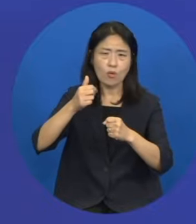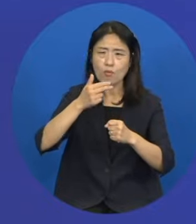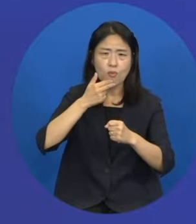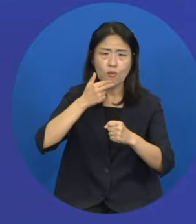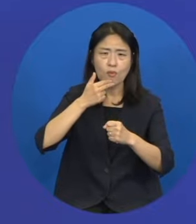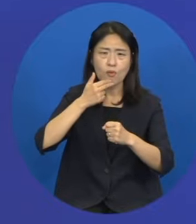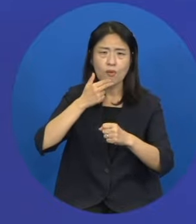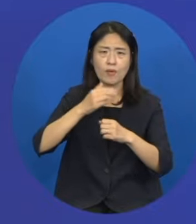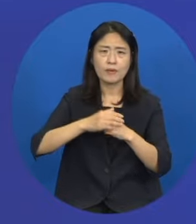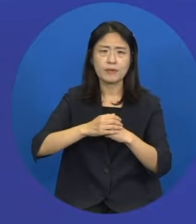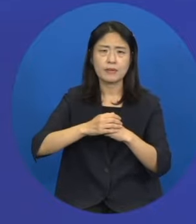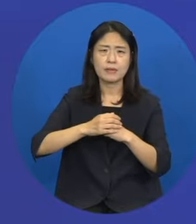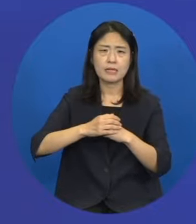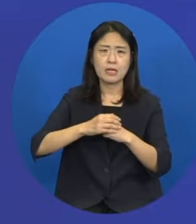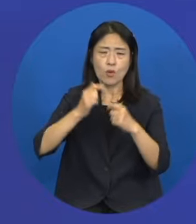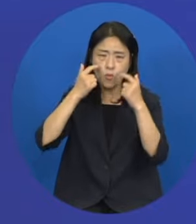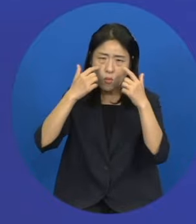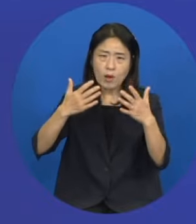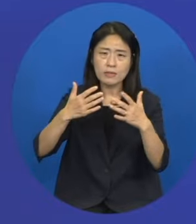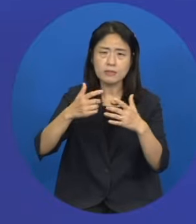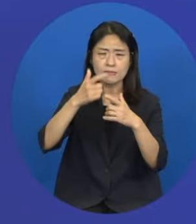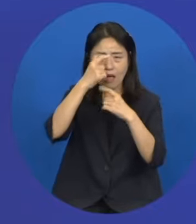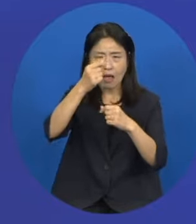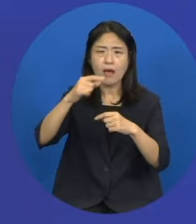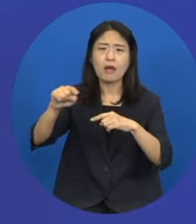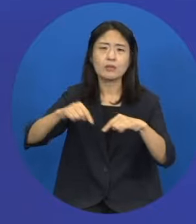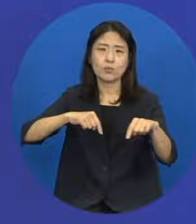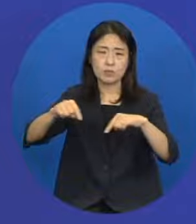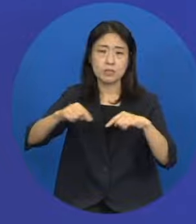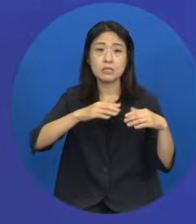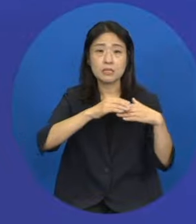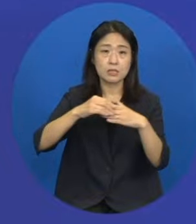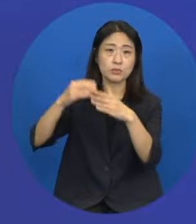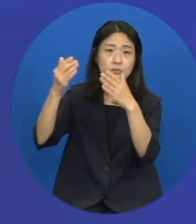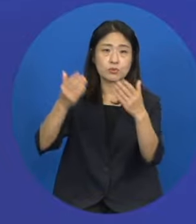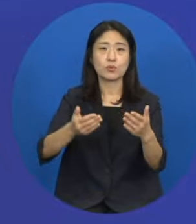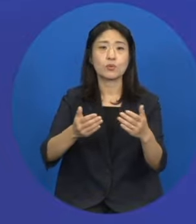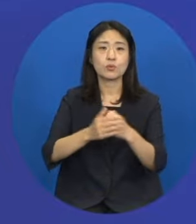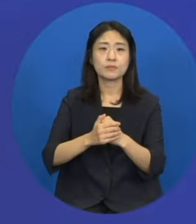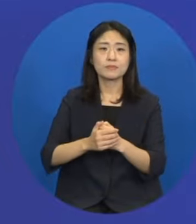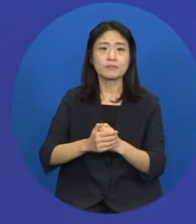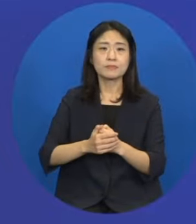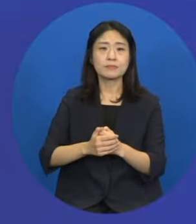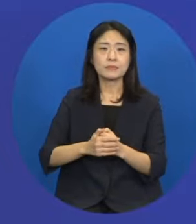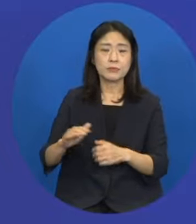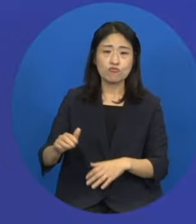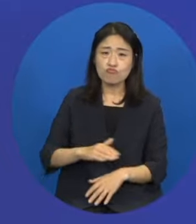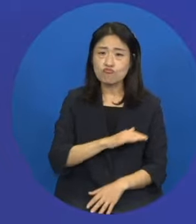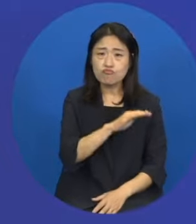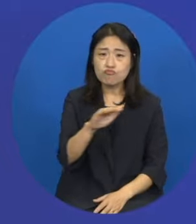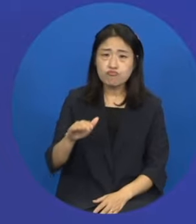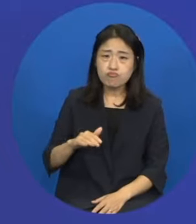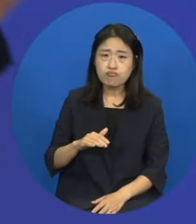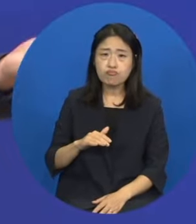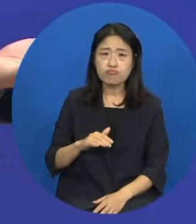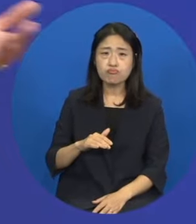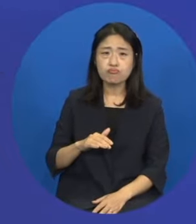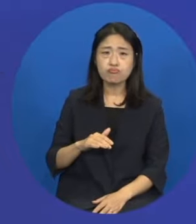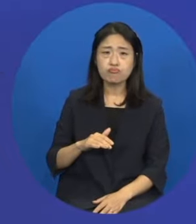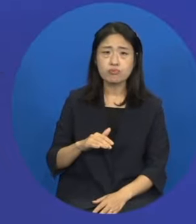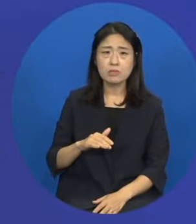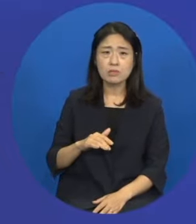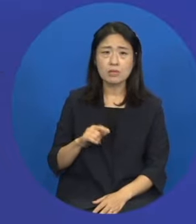우리의 삶을 정확하게 통치하시고 인도하시는 분이십니다. 그러므로 마치 우리가 이것을 뭐 못하면